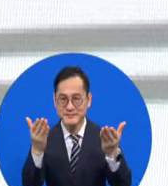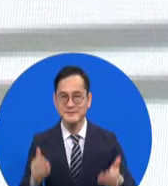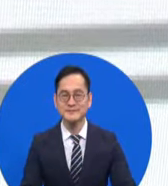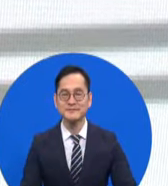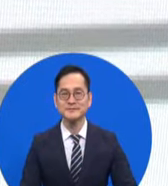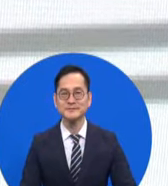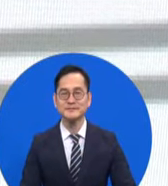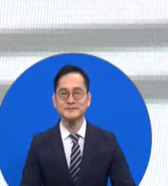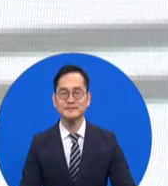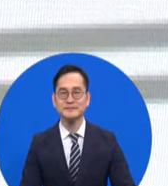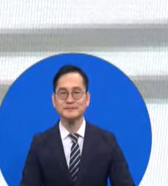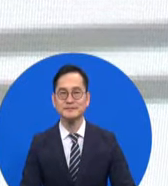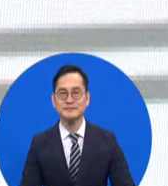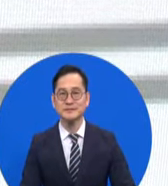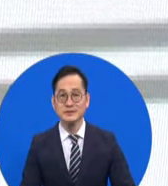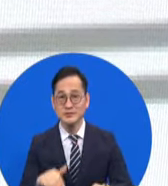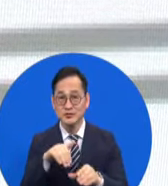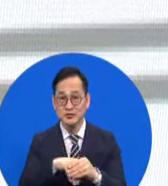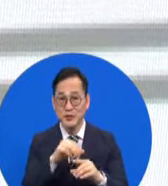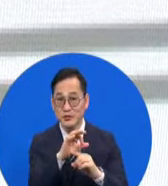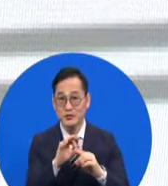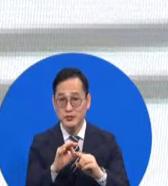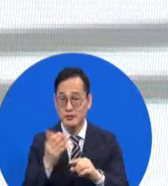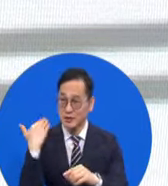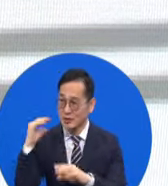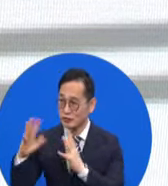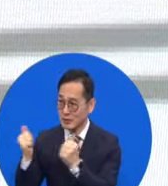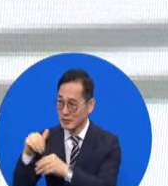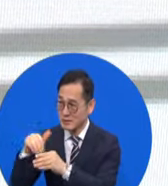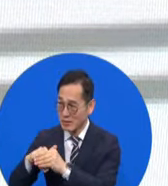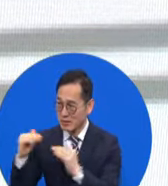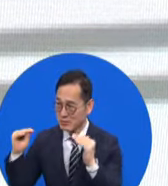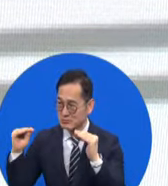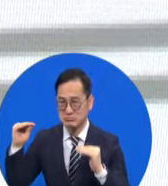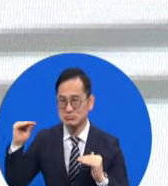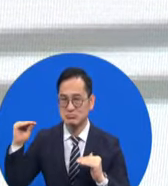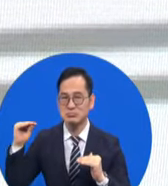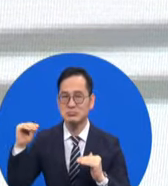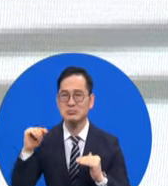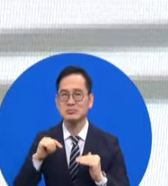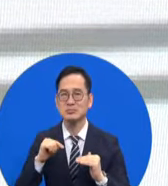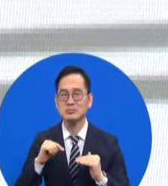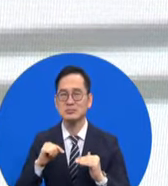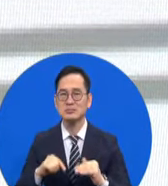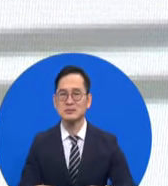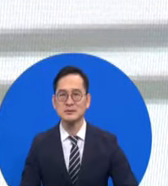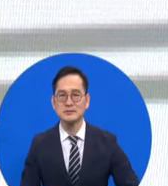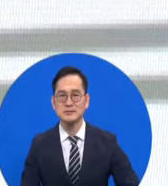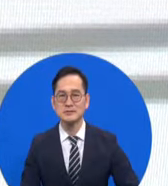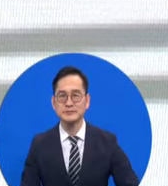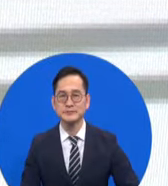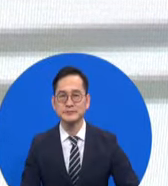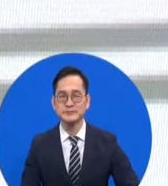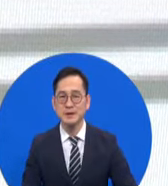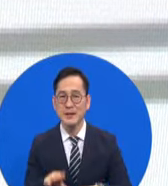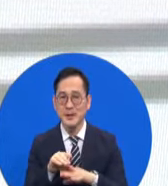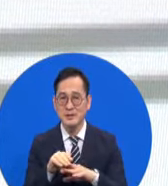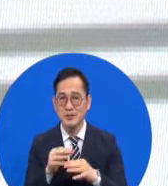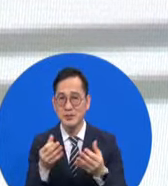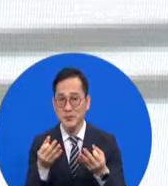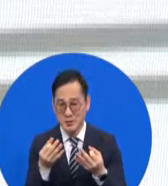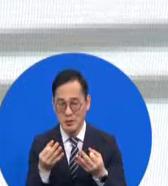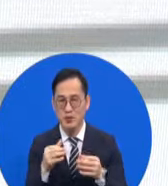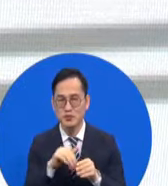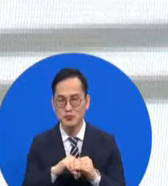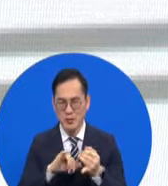이어드리겠습니다. 현재 투표율이 지난 총선보다 많이 낮다고 합니다. 돌직구쇼 특집 생방송 보시고 투표하러 가시기